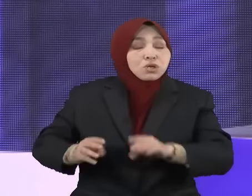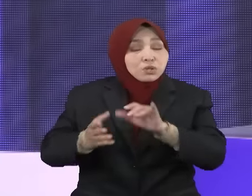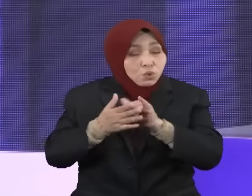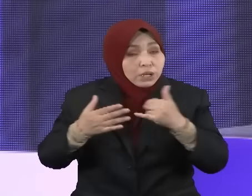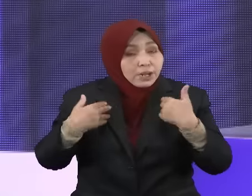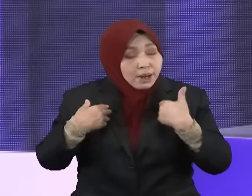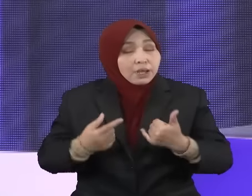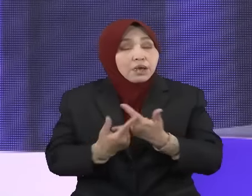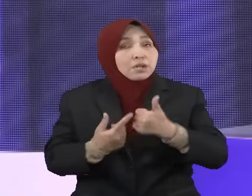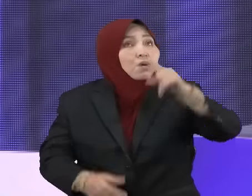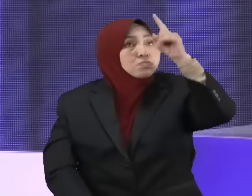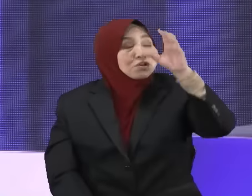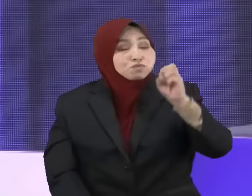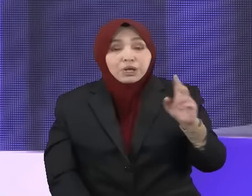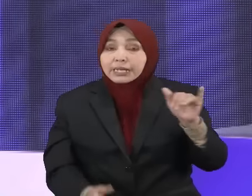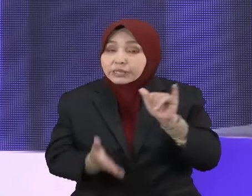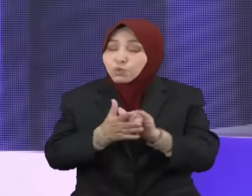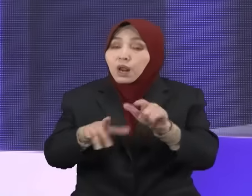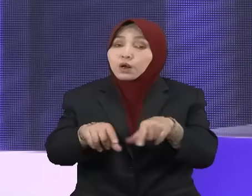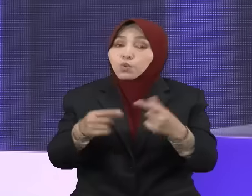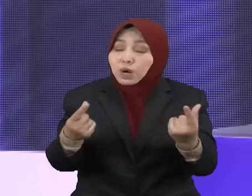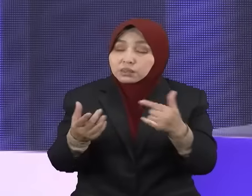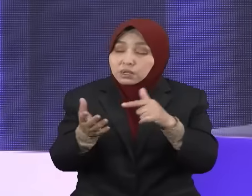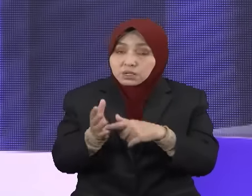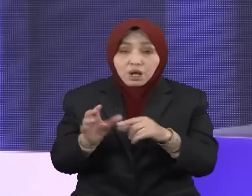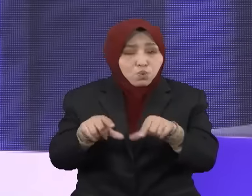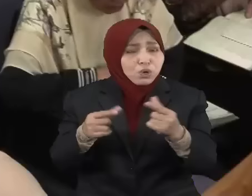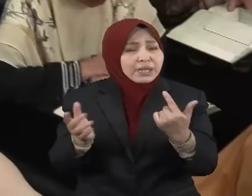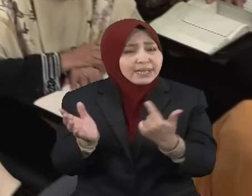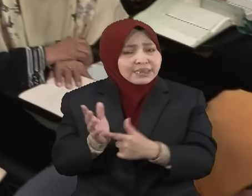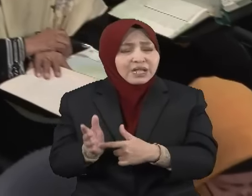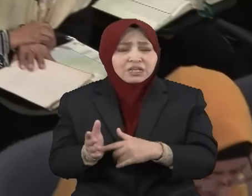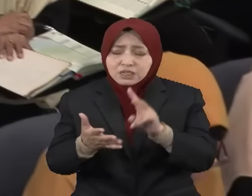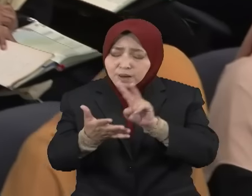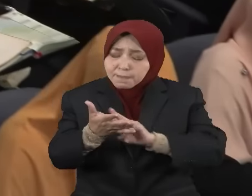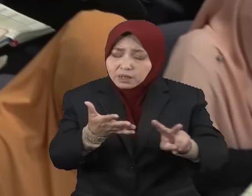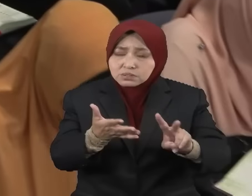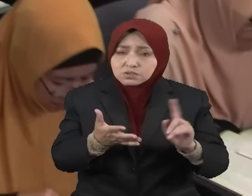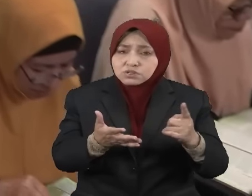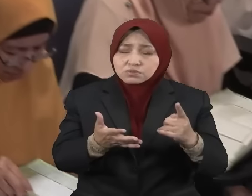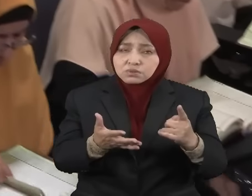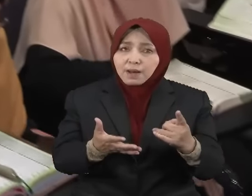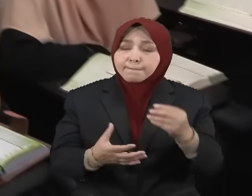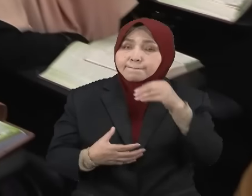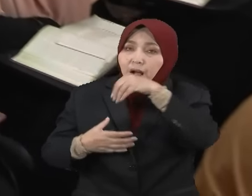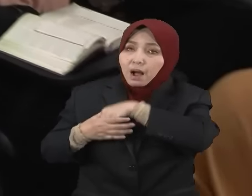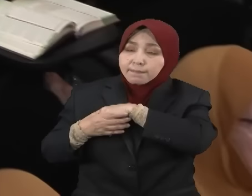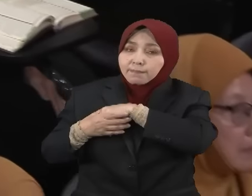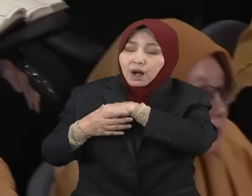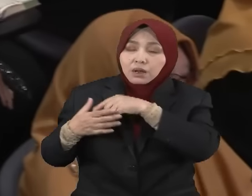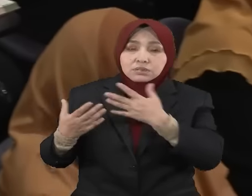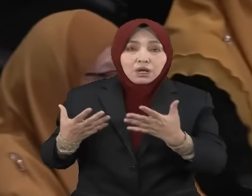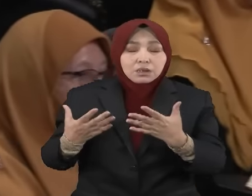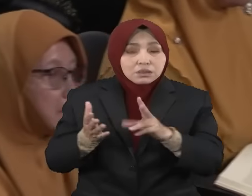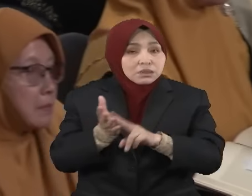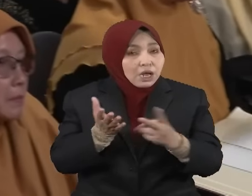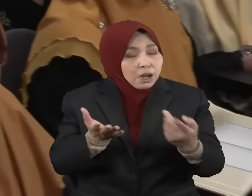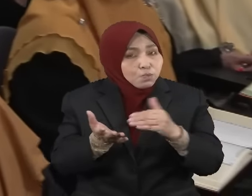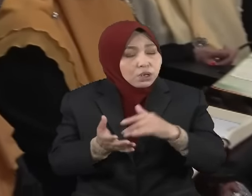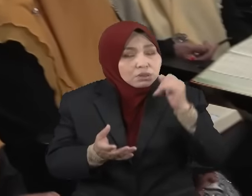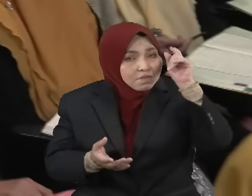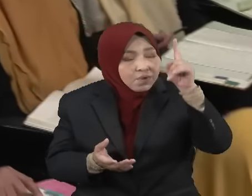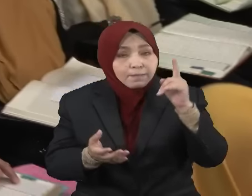Allah Subhanahu Wa Taala. Itulah Al-Quran. Al-Quran ini ustaznya, dia kita baca saja dia dah bum masuk ke dalam kan. Lepas tu kita tadabbur lagi, kita